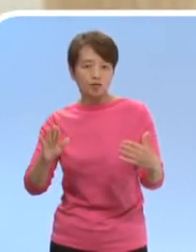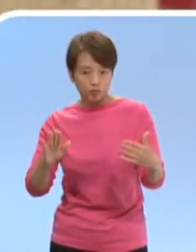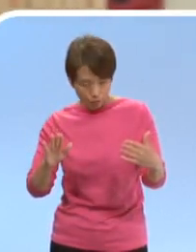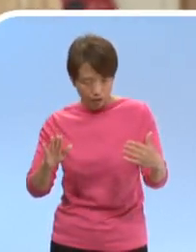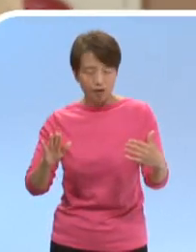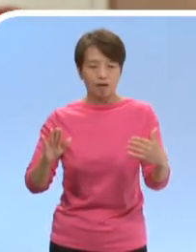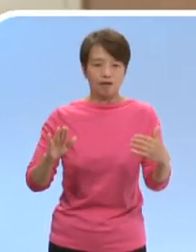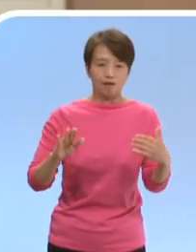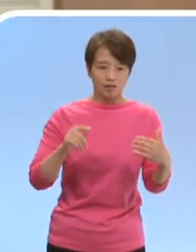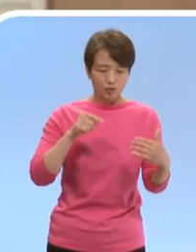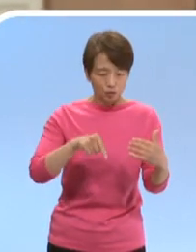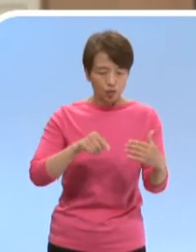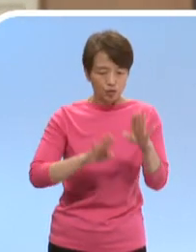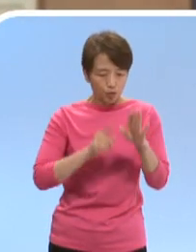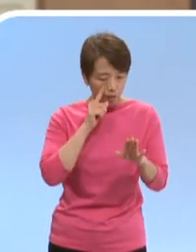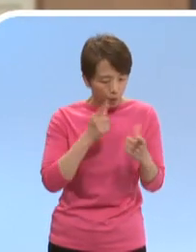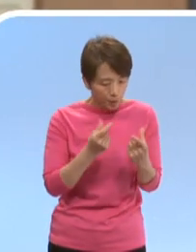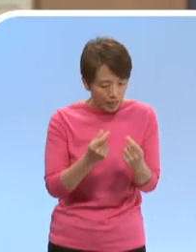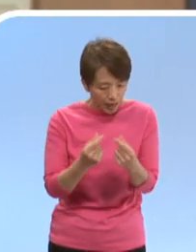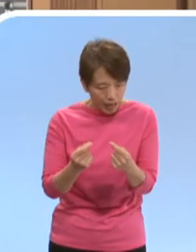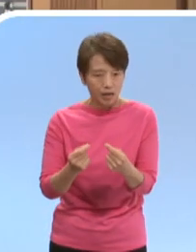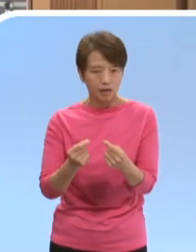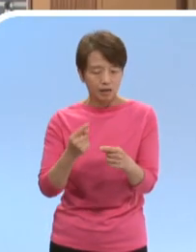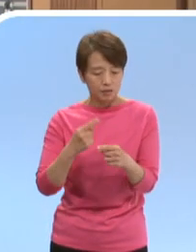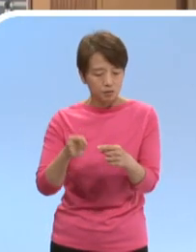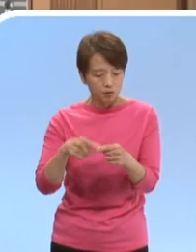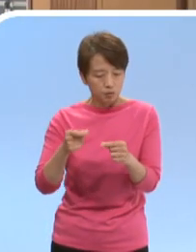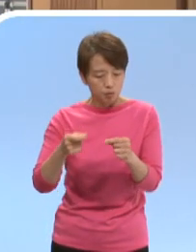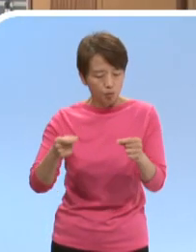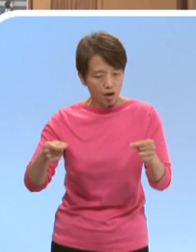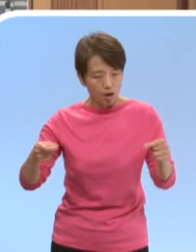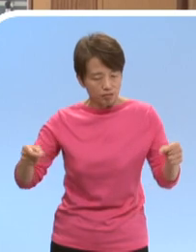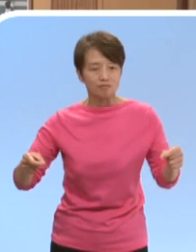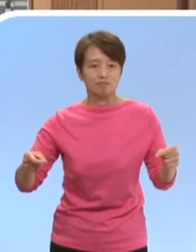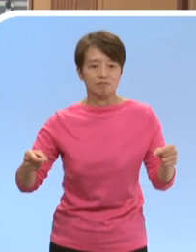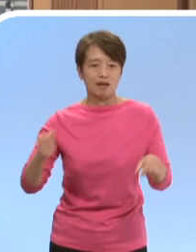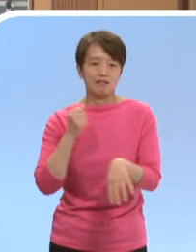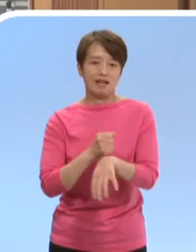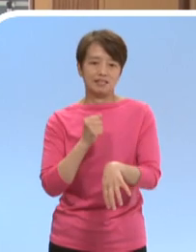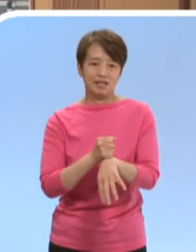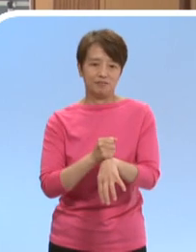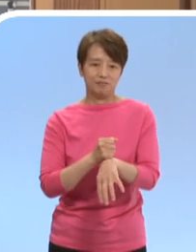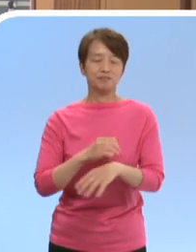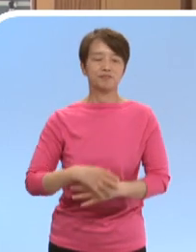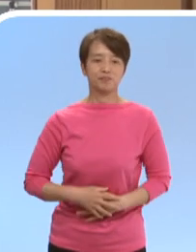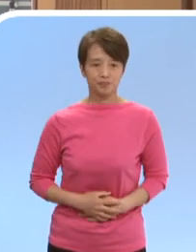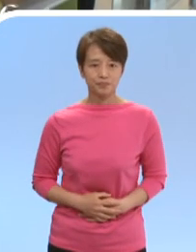が違いますので、その状態を見ながら伸ばしていくというのが大変な作業です。